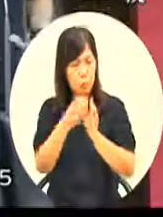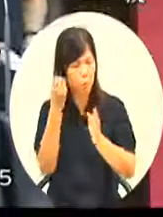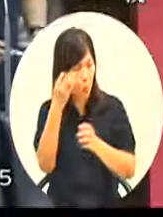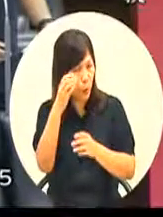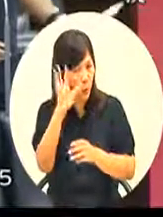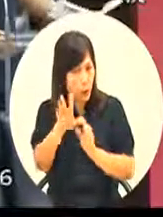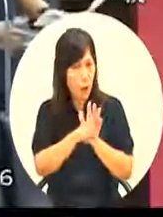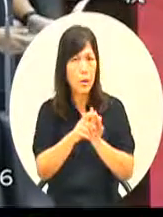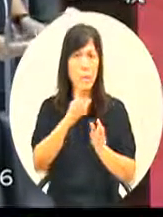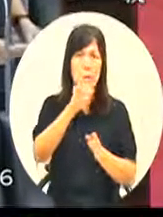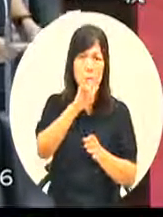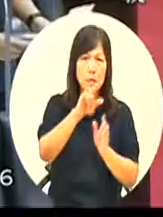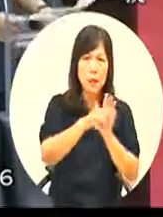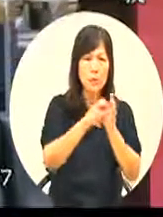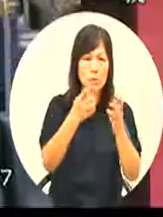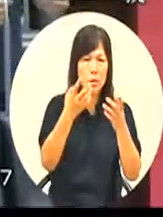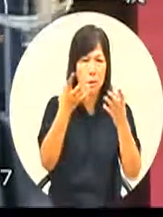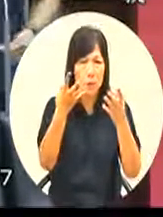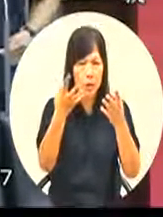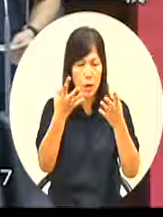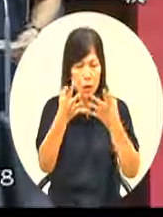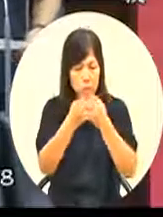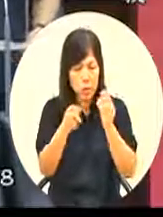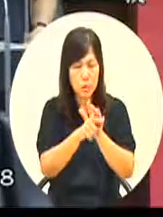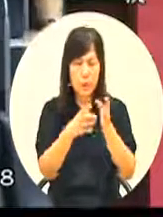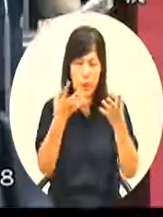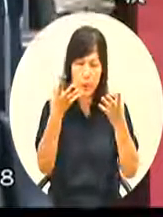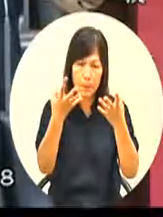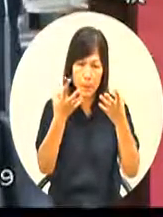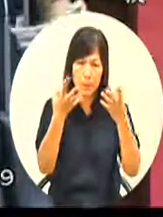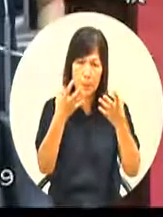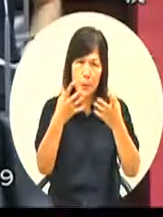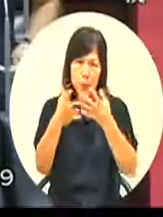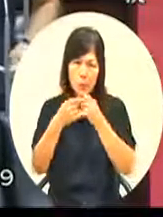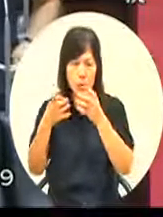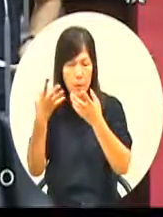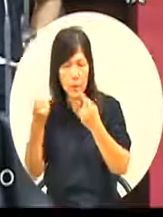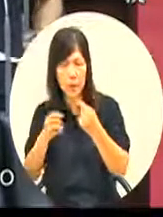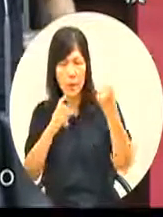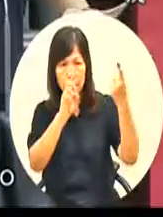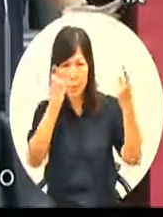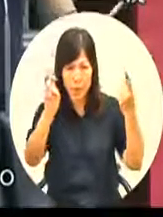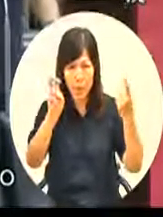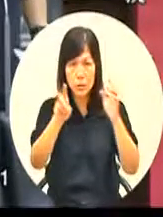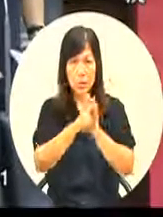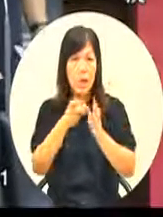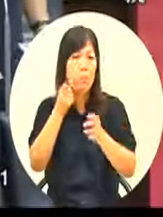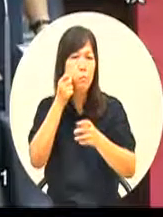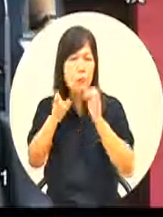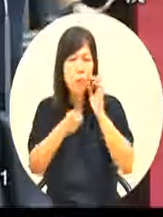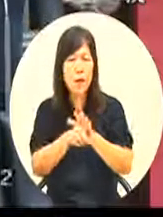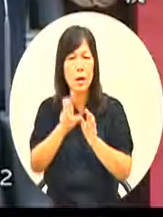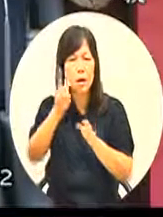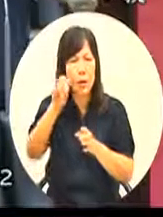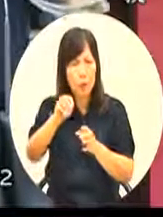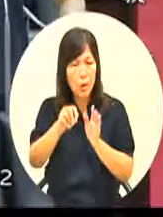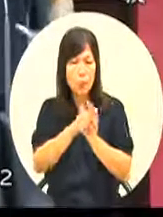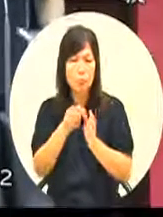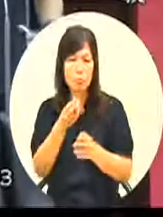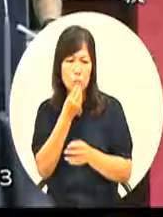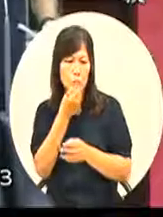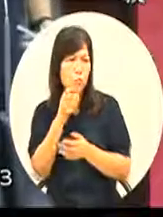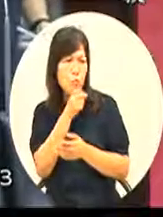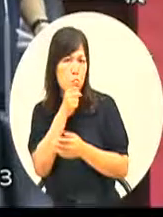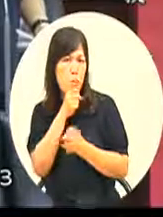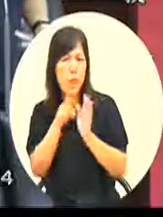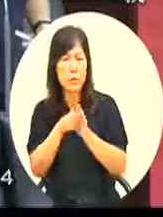是它的老师跟学生的比例可能是1:20，但是它的收费可能是20000，看起来假就好。还是你要选非营利，它